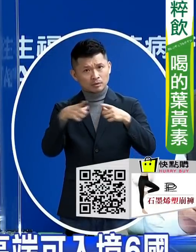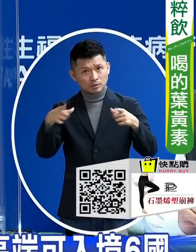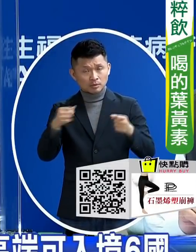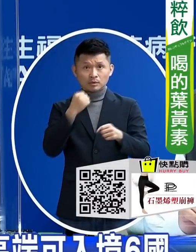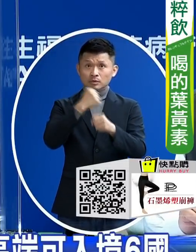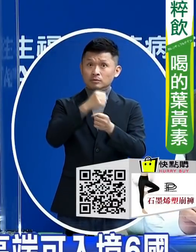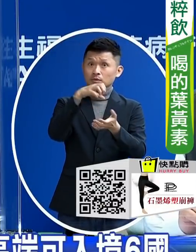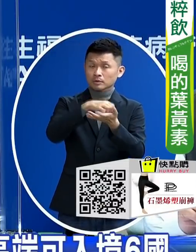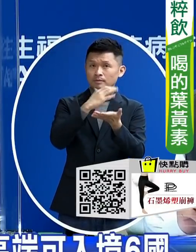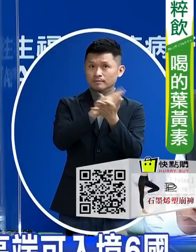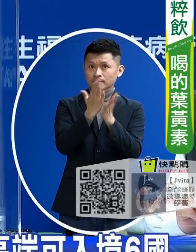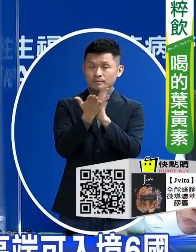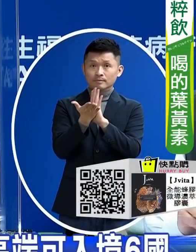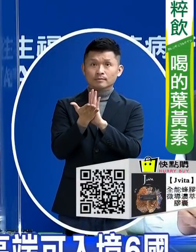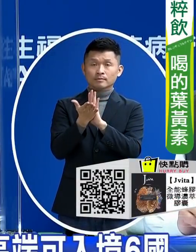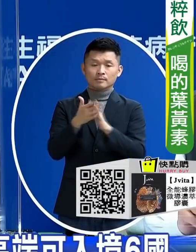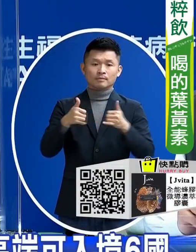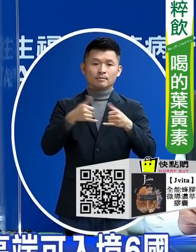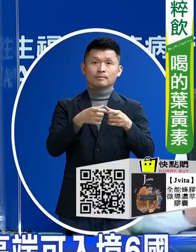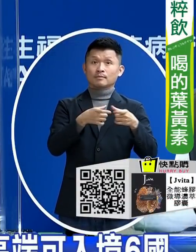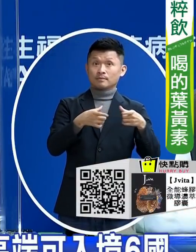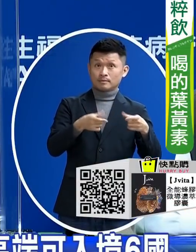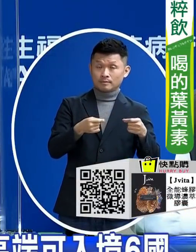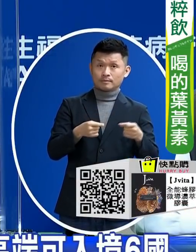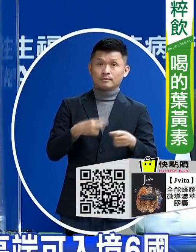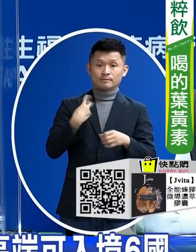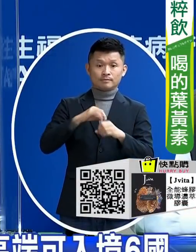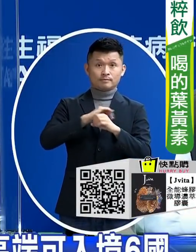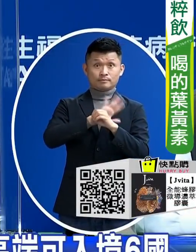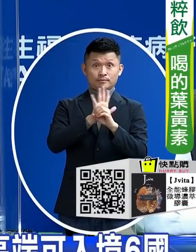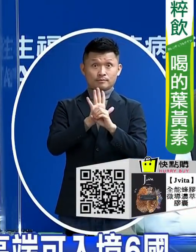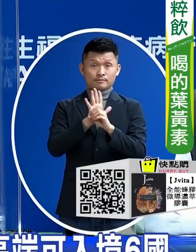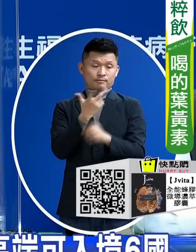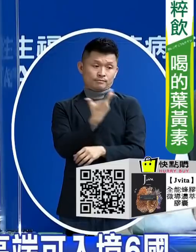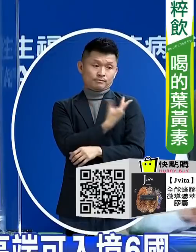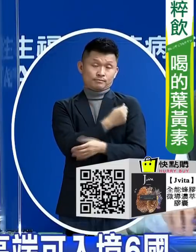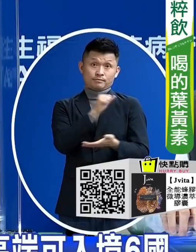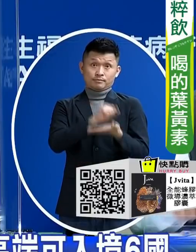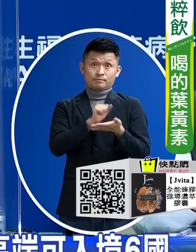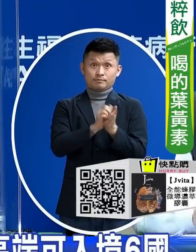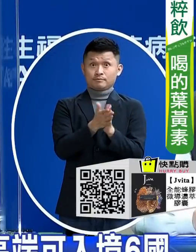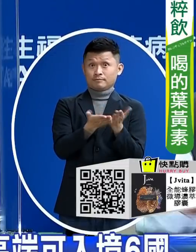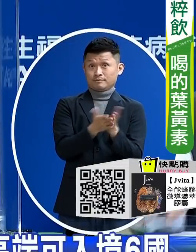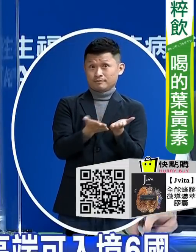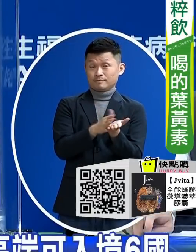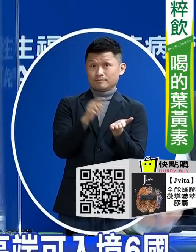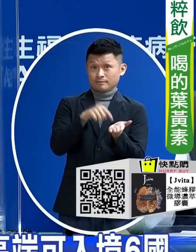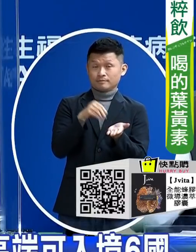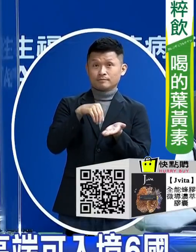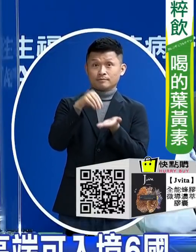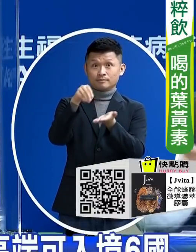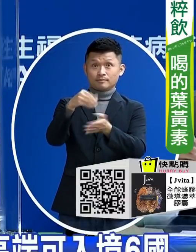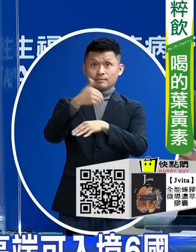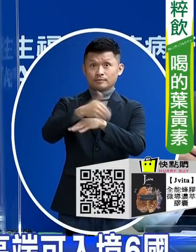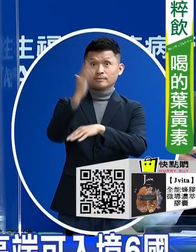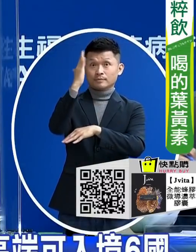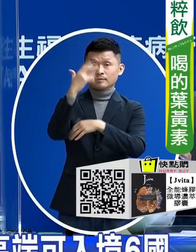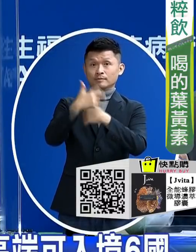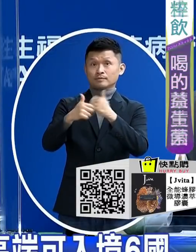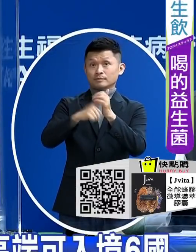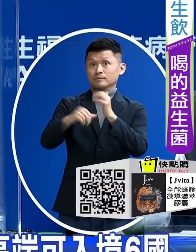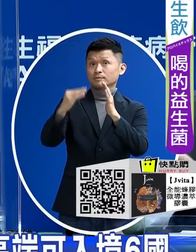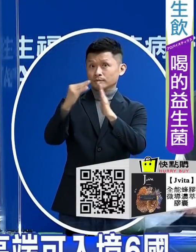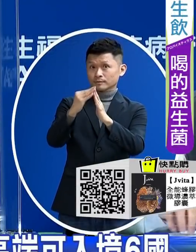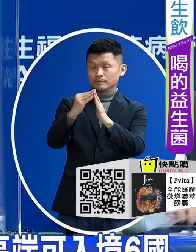证明等，健保卡及 COVID-19 疫苗接种的记录卡，可以到各县市政府卫生局指定有